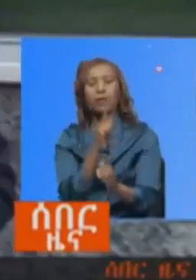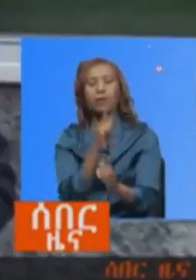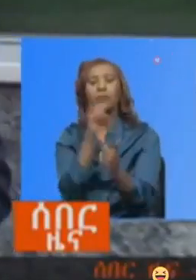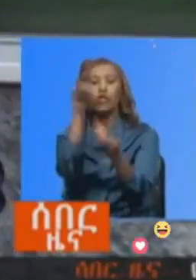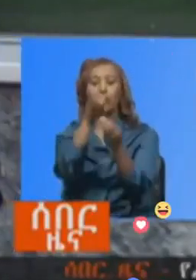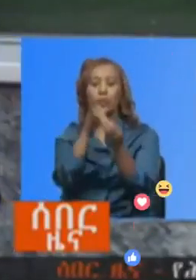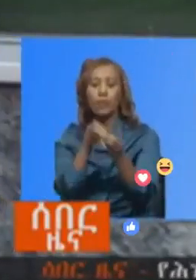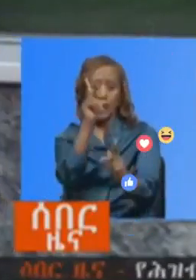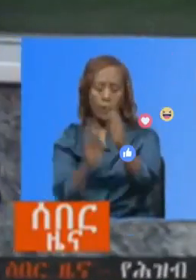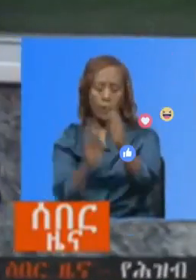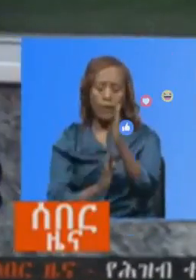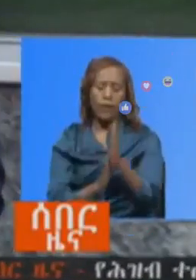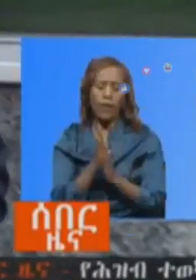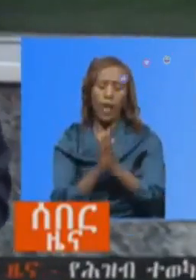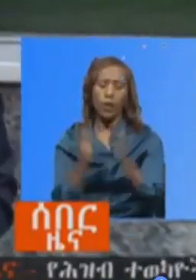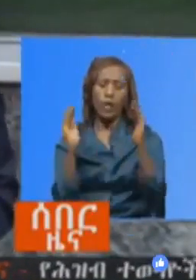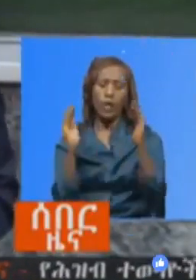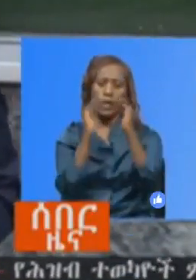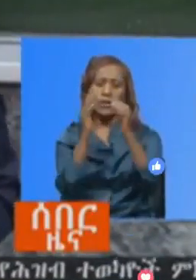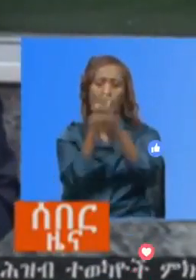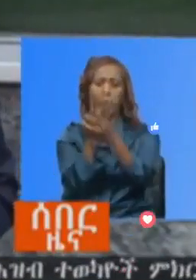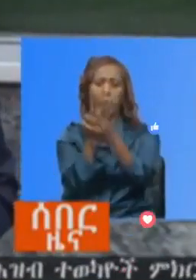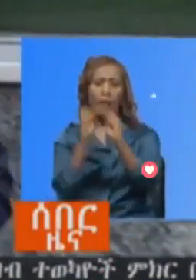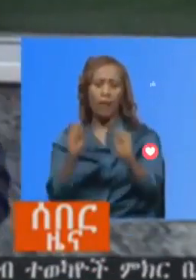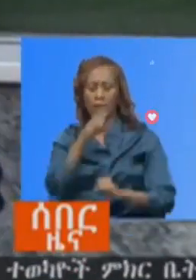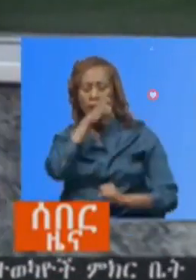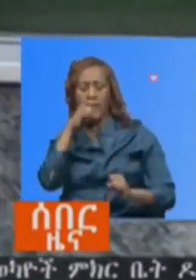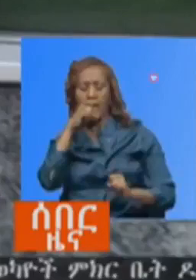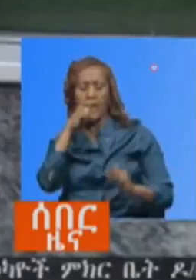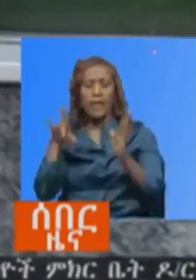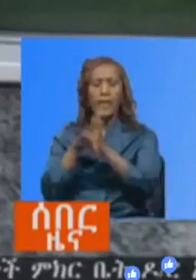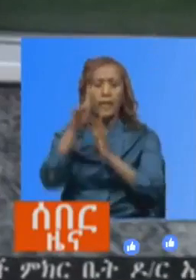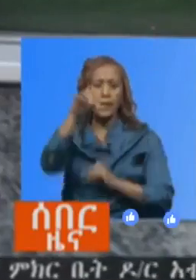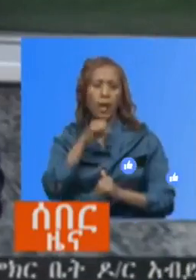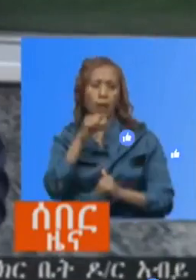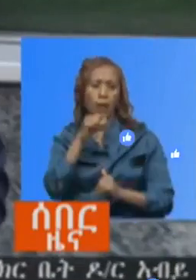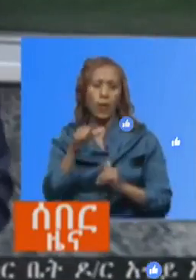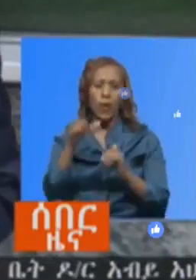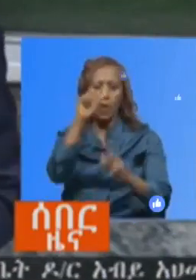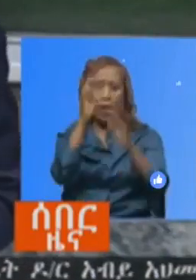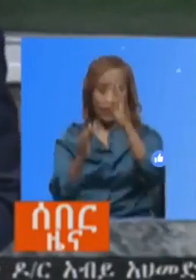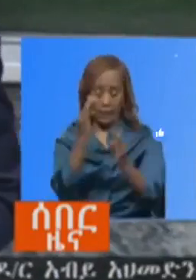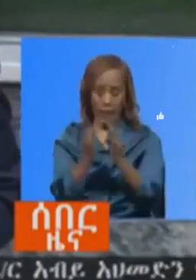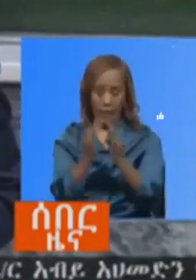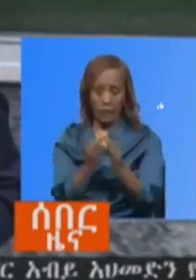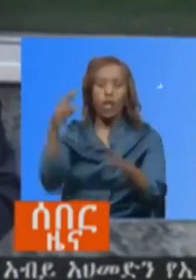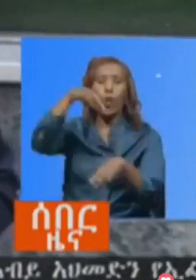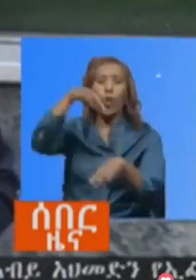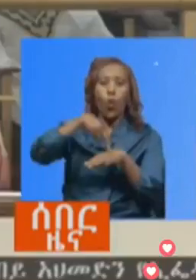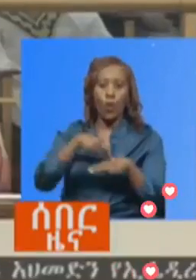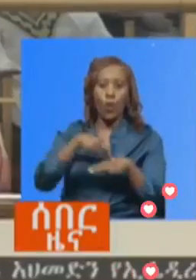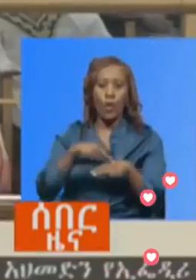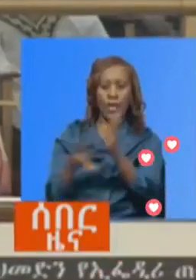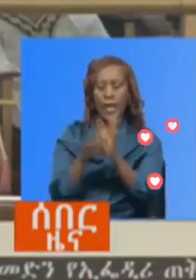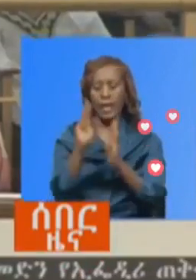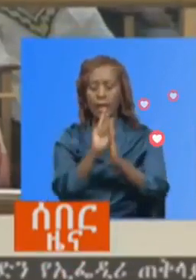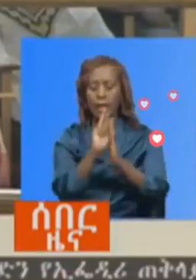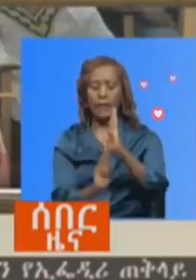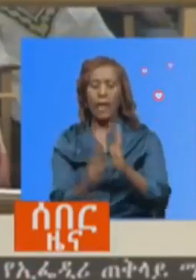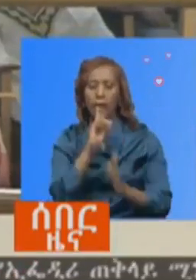የህዝብ ፍላጎት ከፍትህ የተፋታ ደረቅ ህግ ሳይሆን በፍትህ የተቃኘ ለፍትህ የቆመ የህግ ስርዓትን